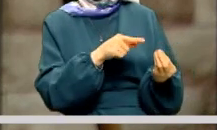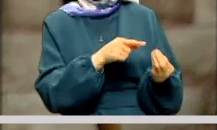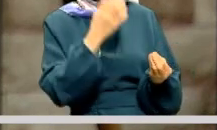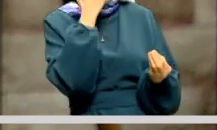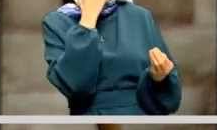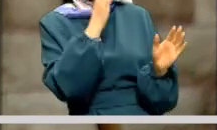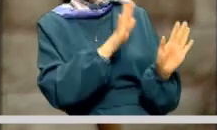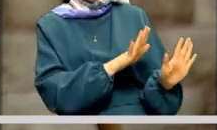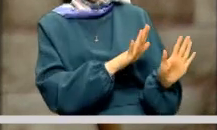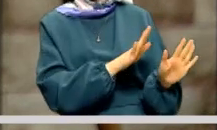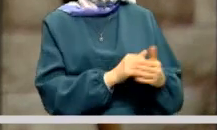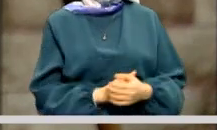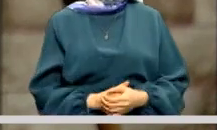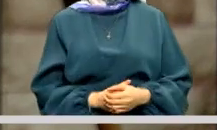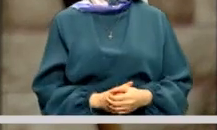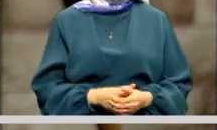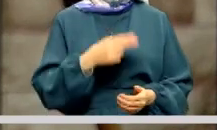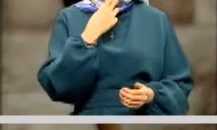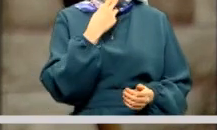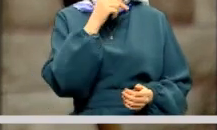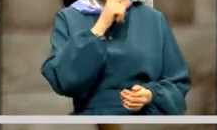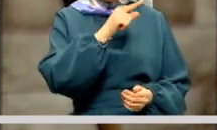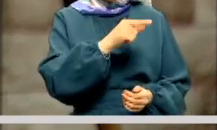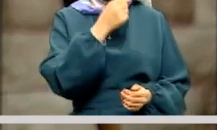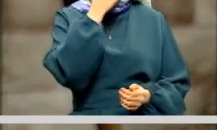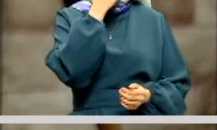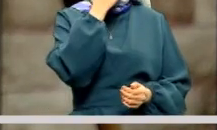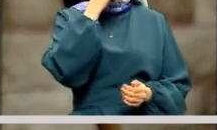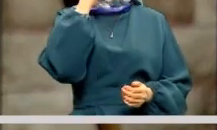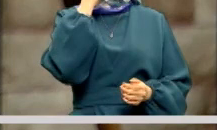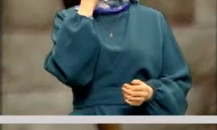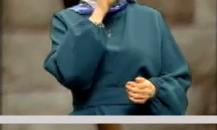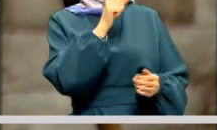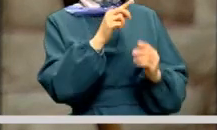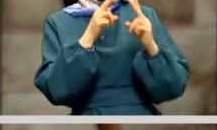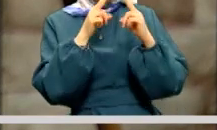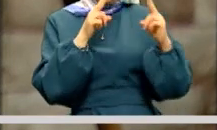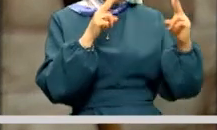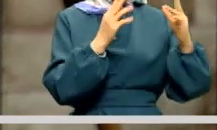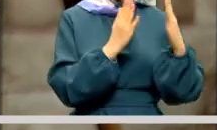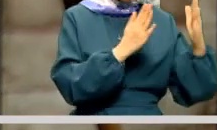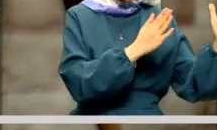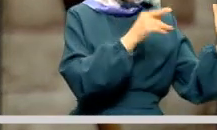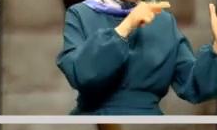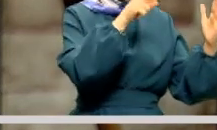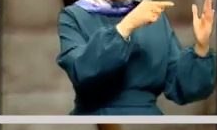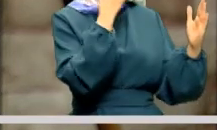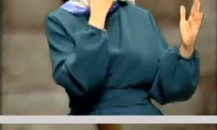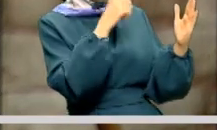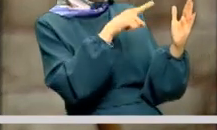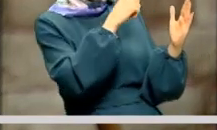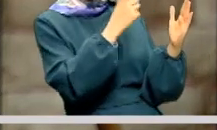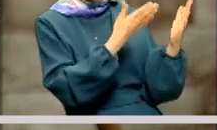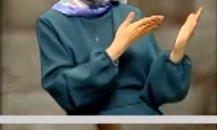de bekliyorsunuz ona işte Kadınhanı Efendi erkekse beyefendi Bak burada sıra buradan devam ediyor Siz de burada bekleyebilirsiniz